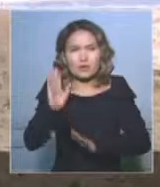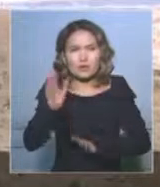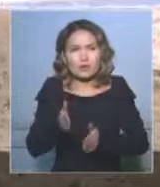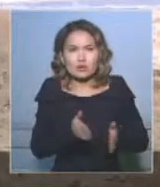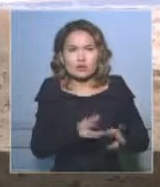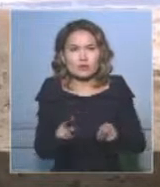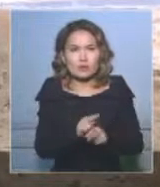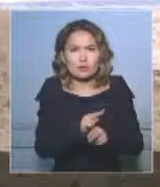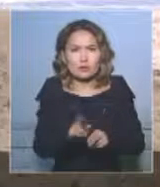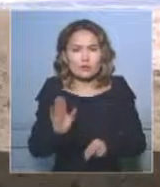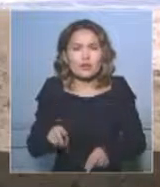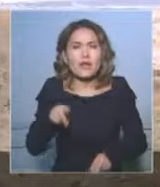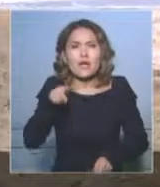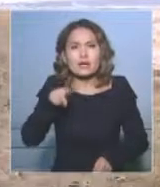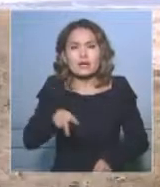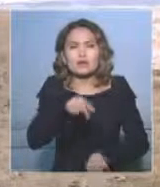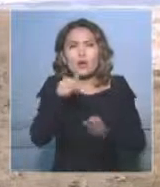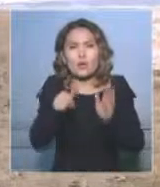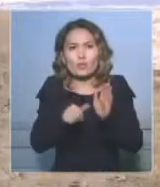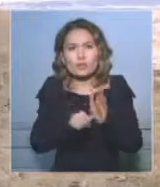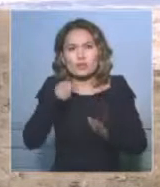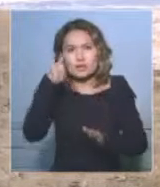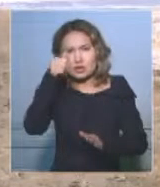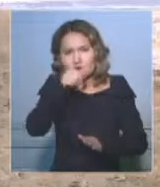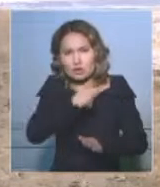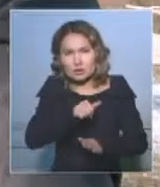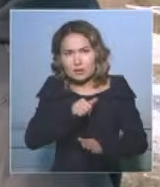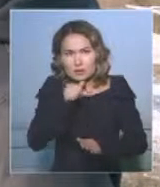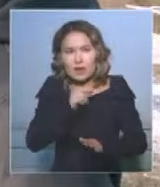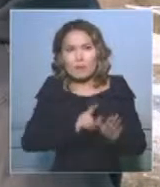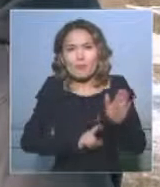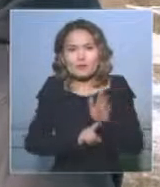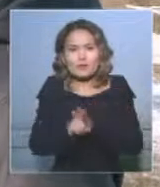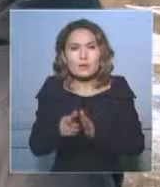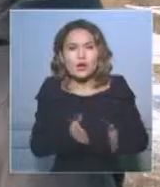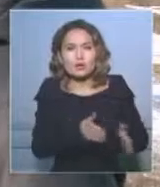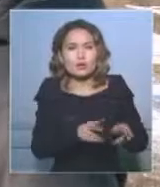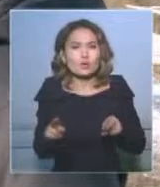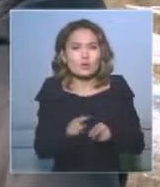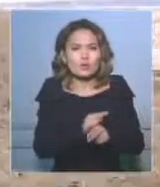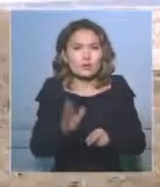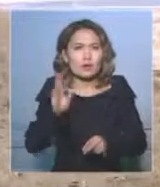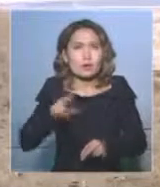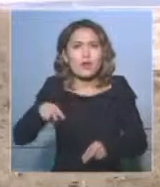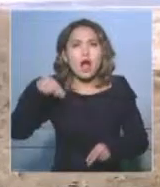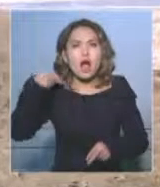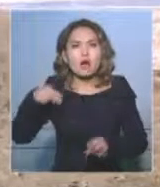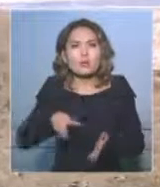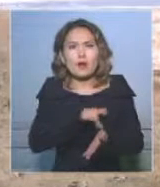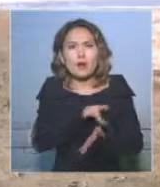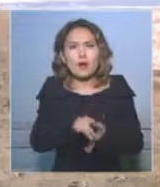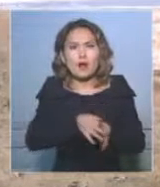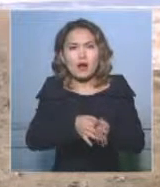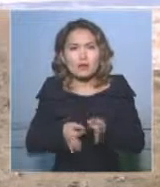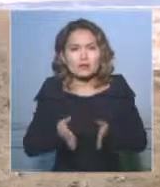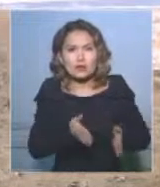16 жылдың бірінші жартысында бітеді, 6 бөлігі екінші жартысында бітеді. Алғашқы жұмыстар Ақтөбе бағытына қарай жүреді,